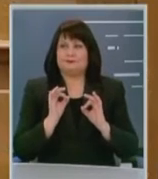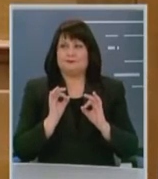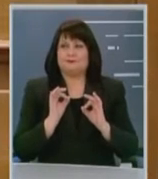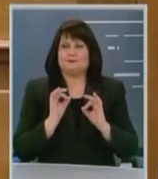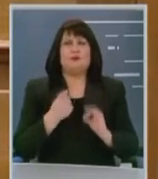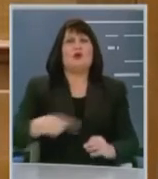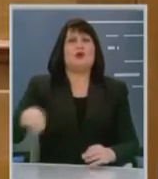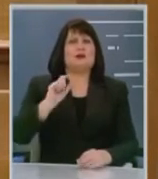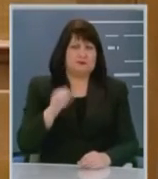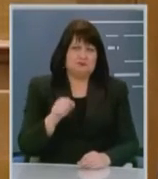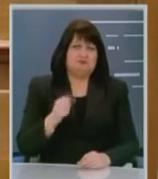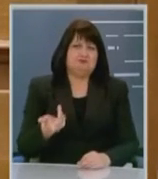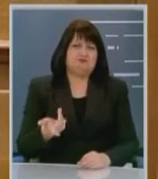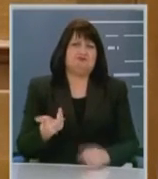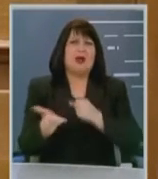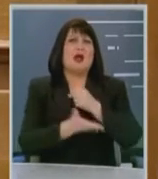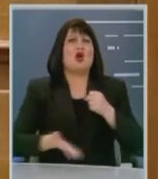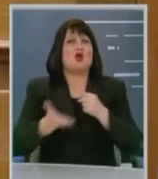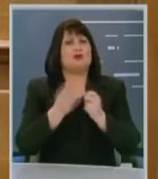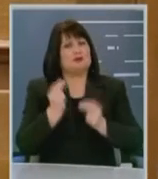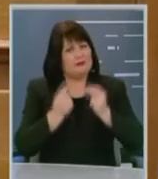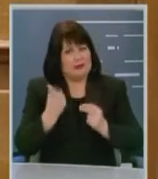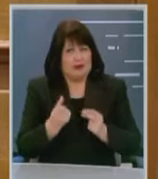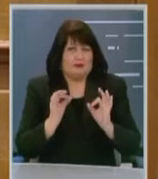όλοι συμφωνούμε ότι οι αγρότες έχουν προβλήματα,